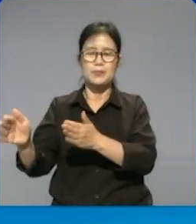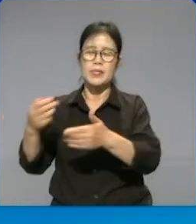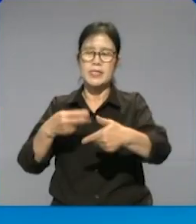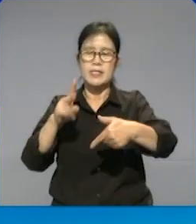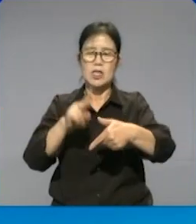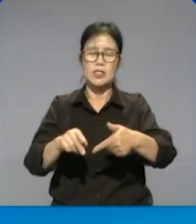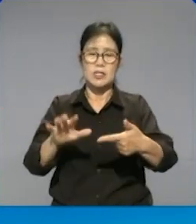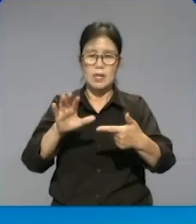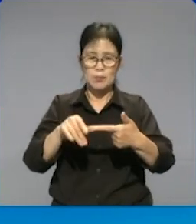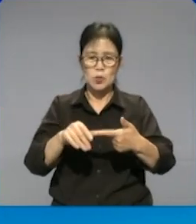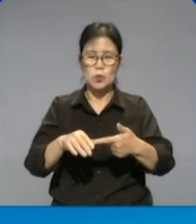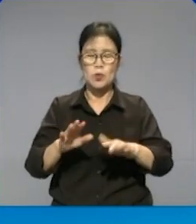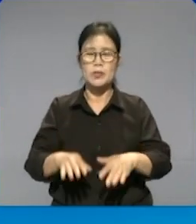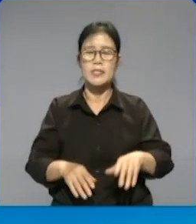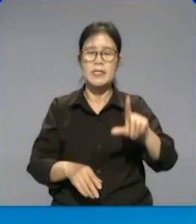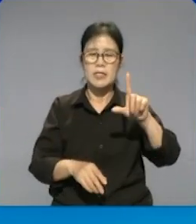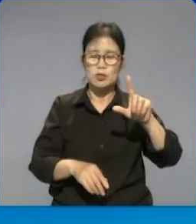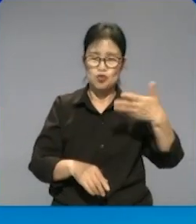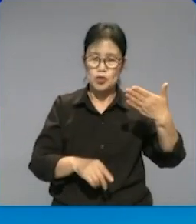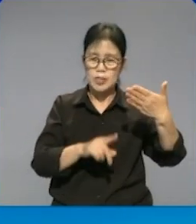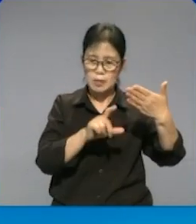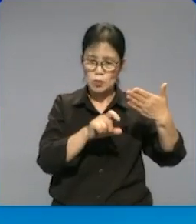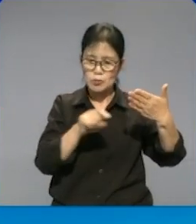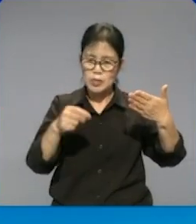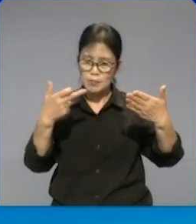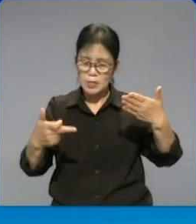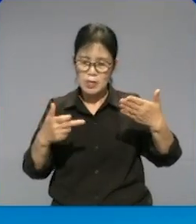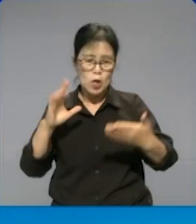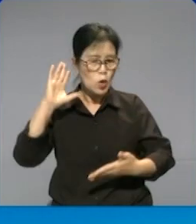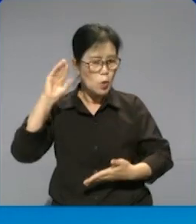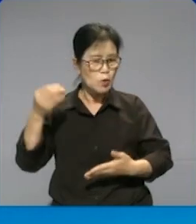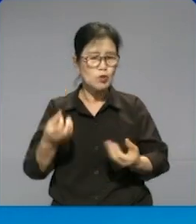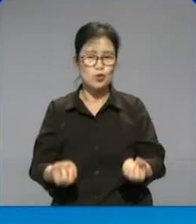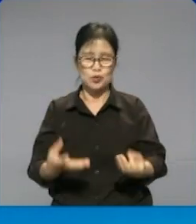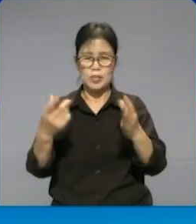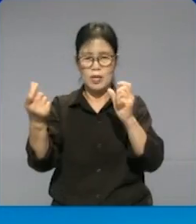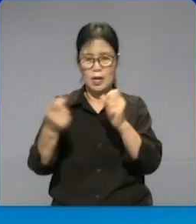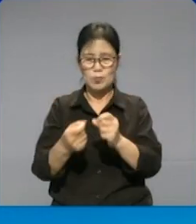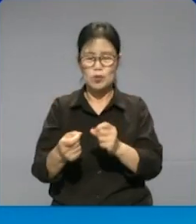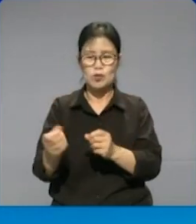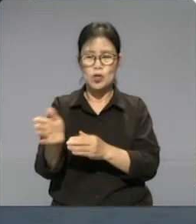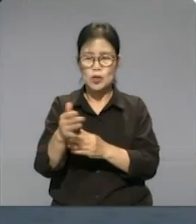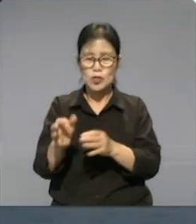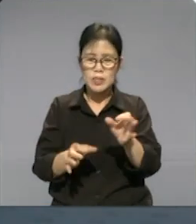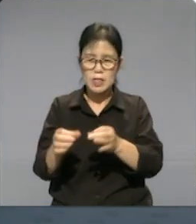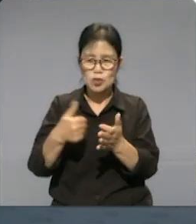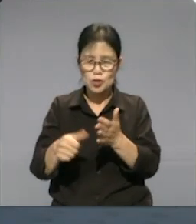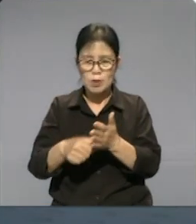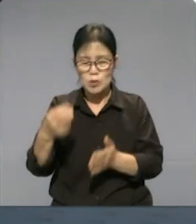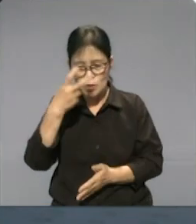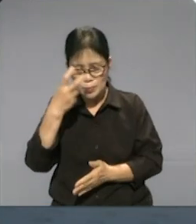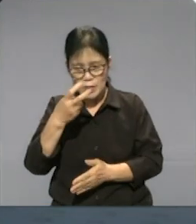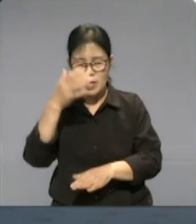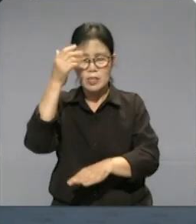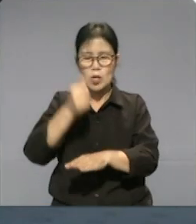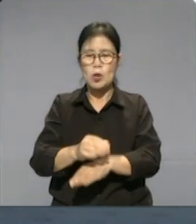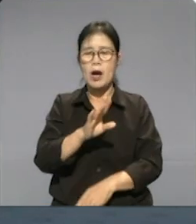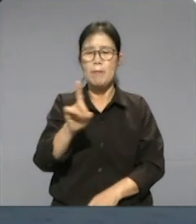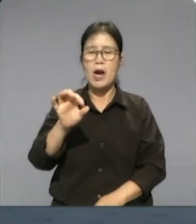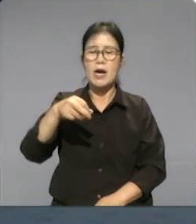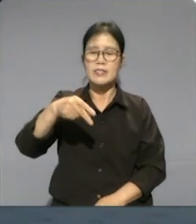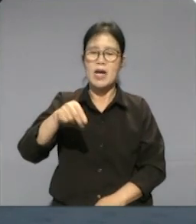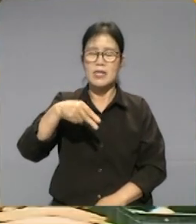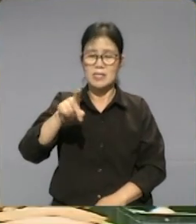인천시 남동구는 오는 15일부터 17일까지 열리는 소래포구 축제를 앞두고 어시장 수산물을 검사한 결과 방사성